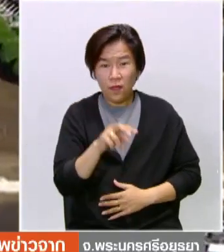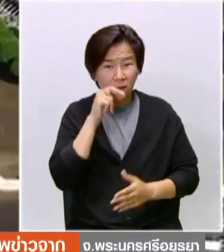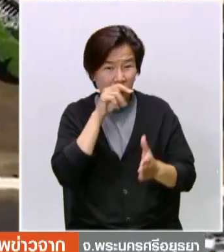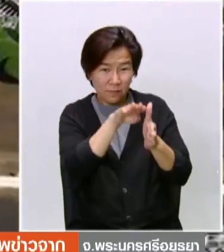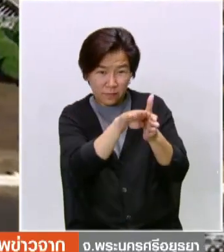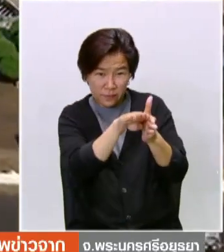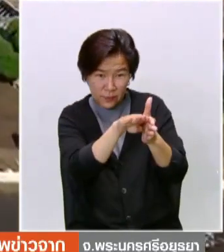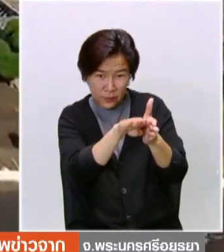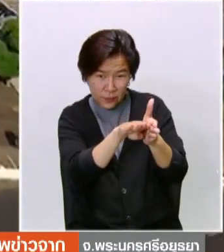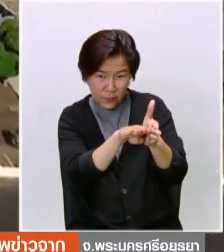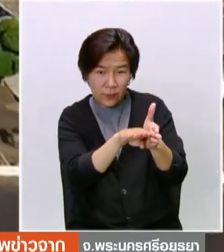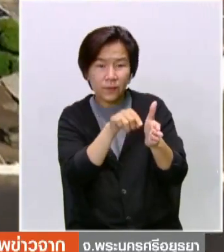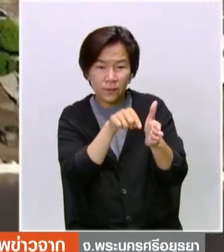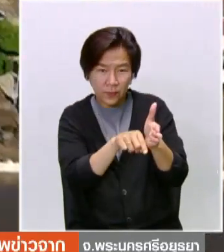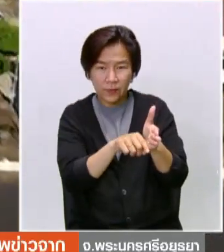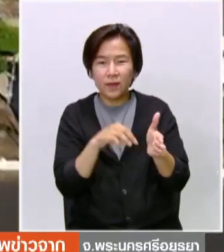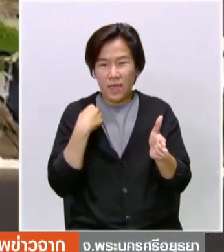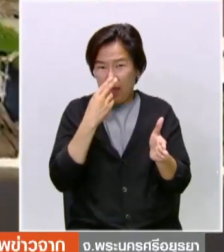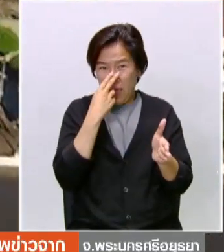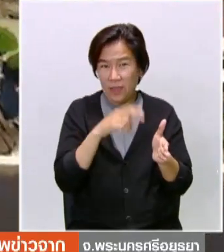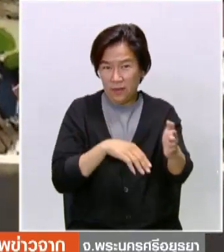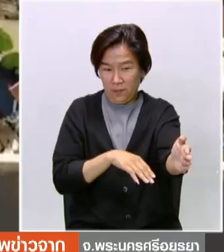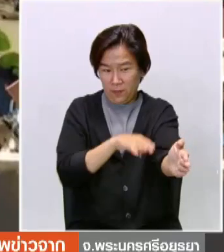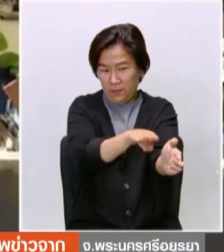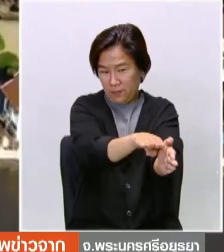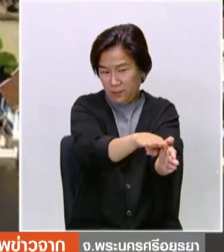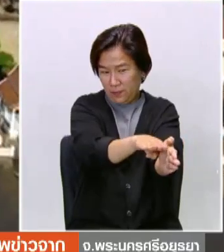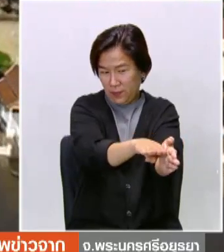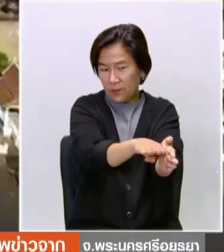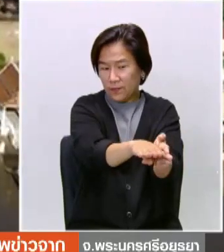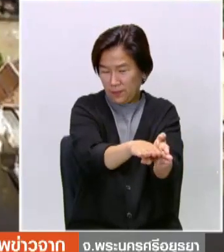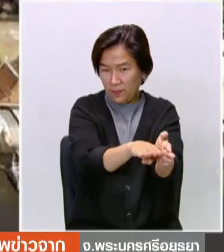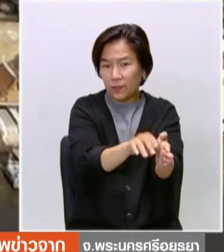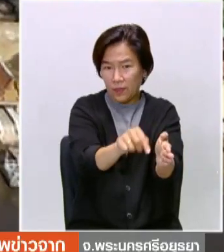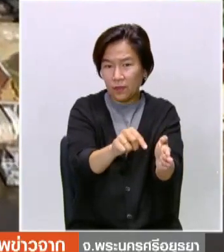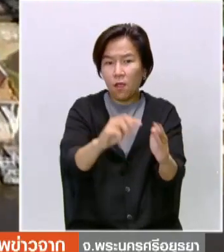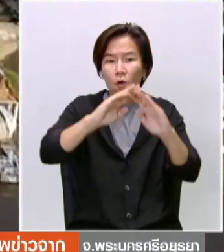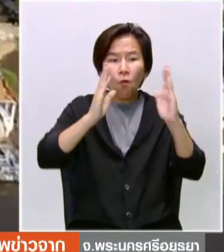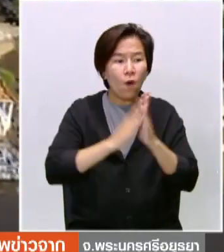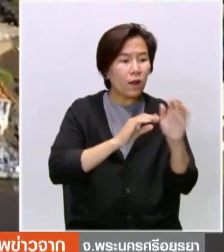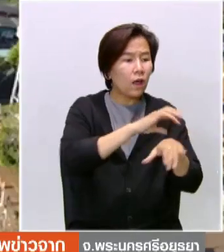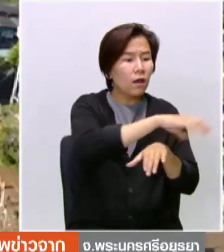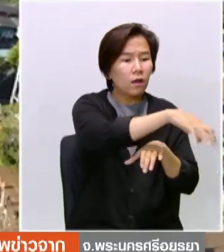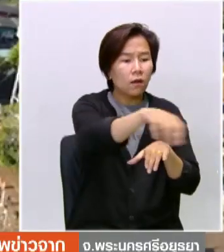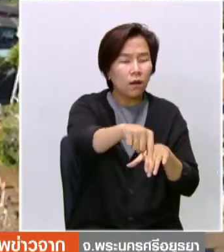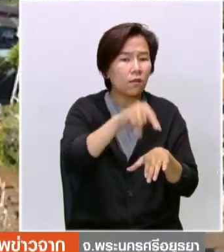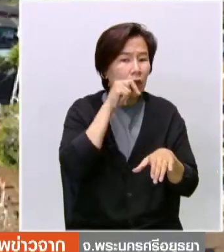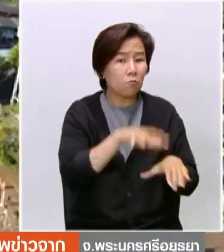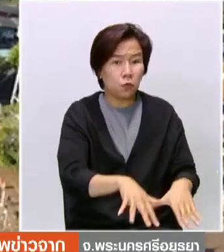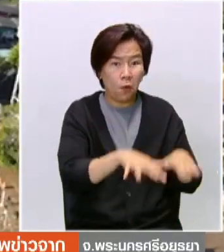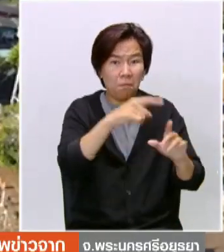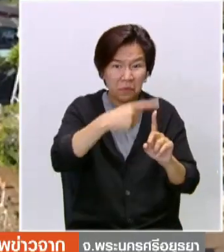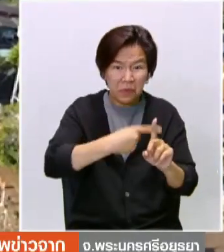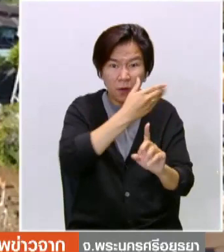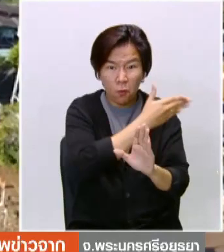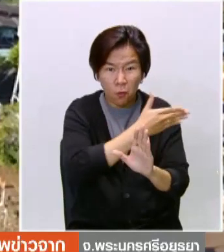น้ำหลายจุดลดลงเท่ากับแนวตลิ่งแล้วค่ะหลายวัดริมแม่น้ำเจ้าพระยาที่ถูกน้ำท่วมนานนับเดือนอย่างเช่นวัด